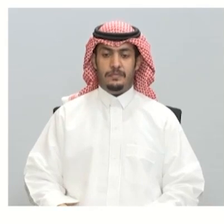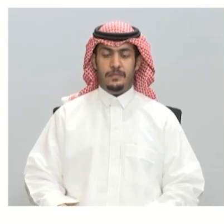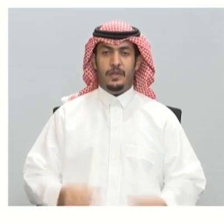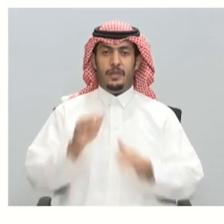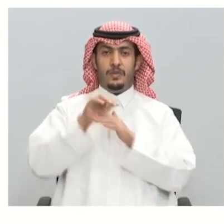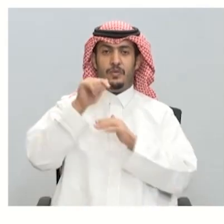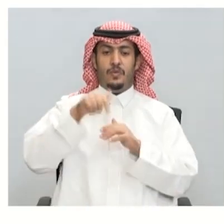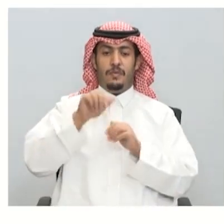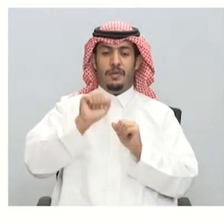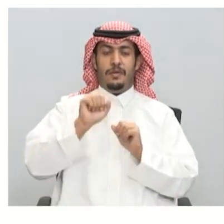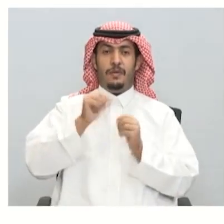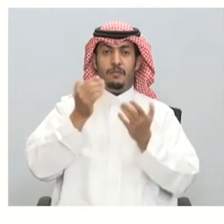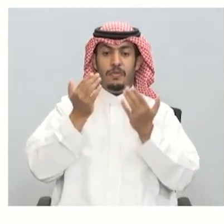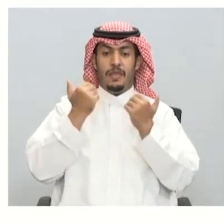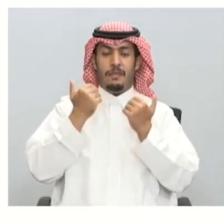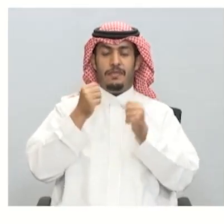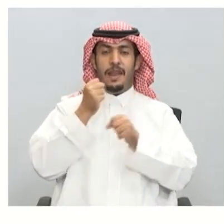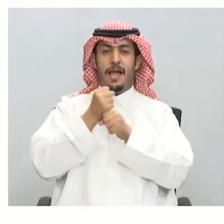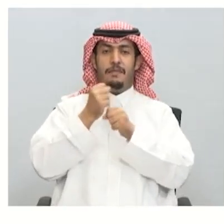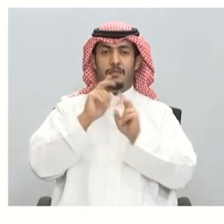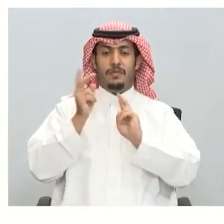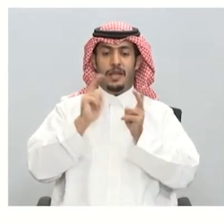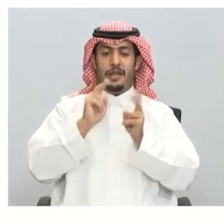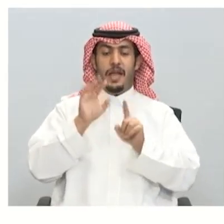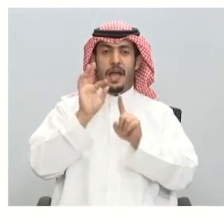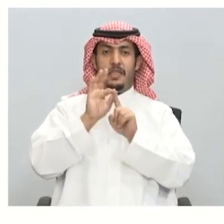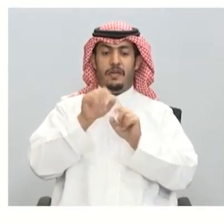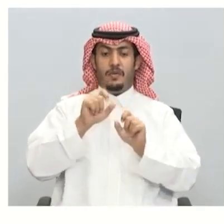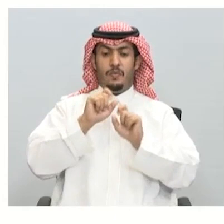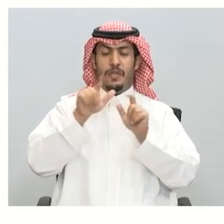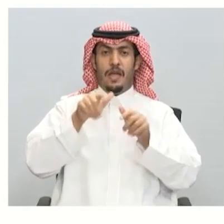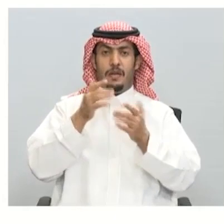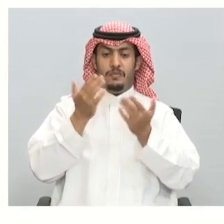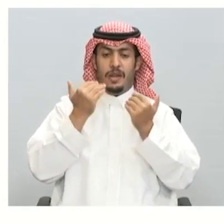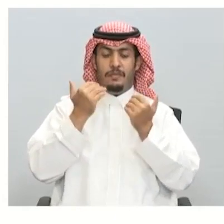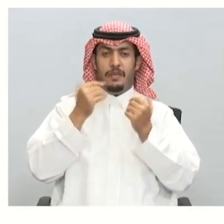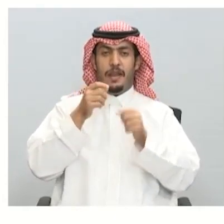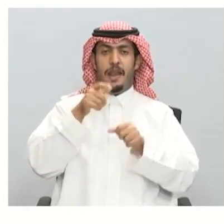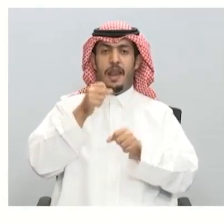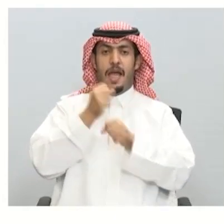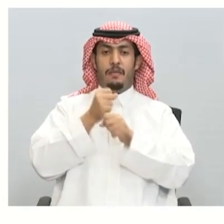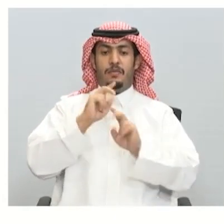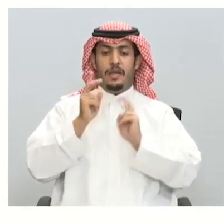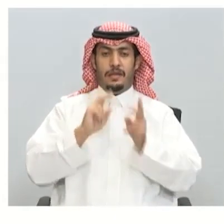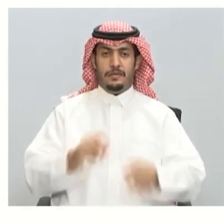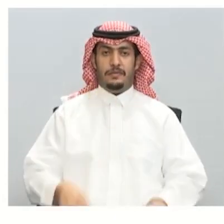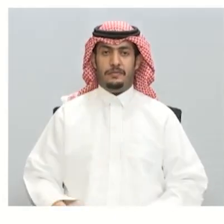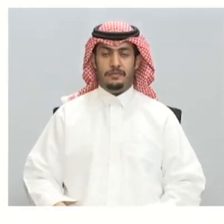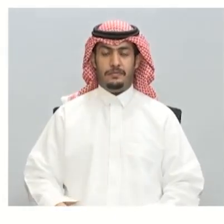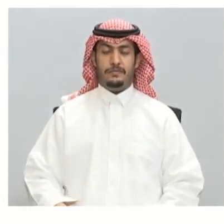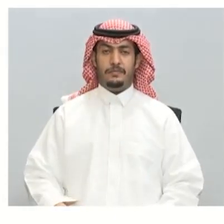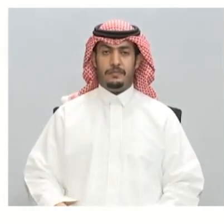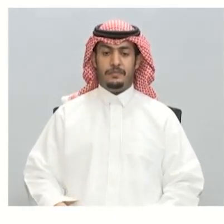درسنا اليوم نتحدث عن متطلبات العمل المتغيره اهدافنا ان توضح هذه المتطلبات للعمل المتغيره